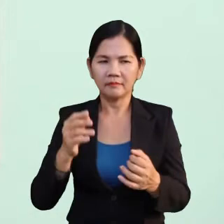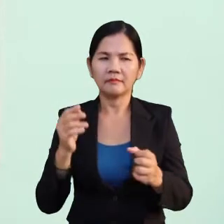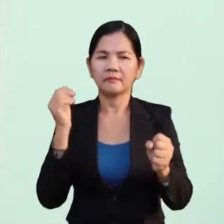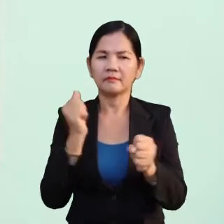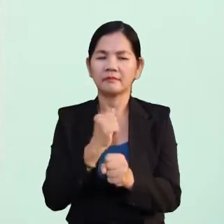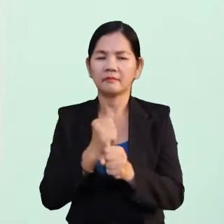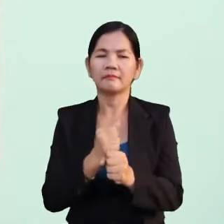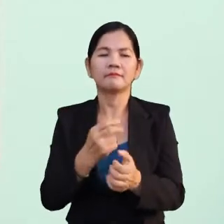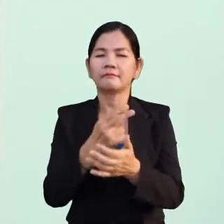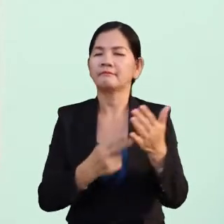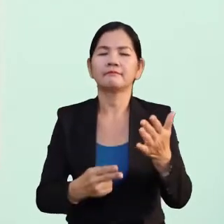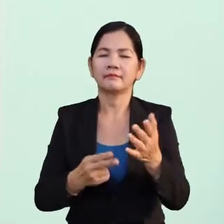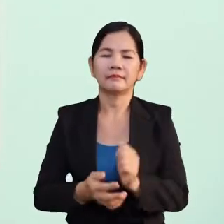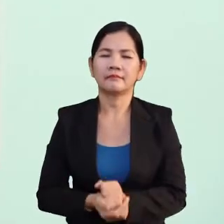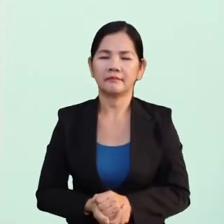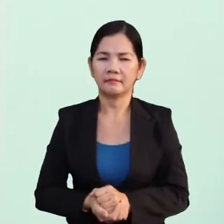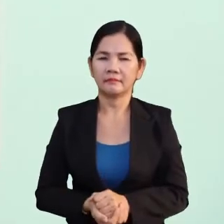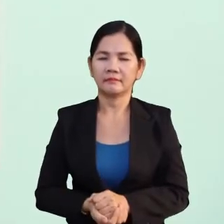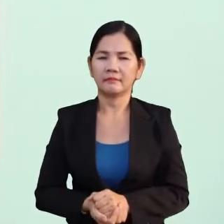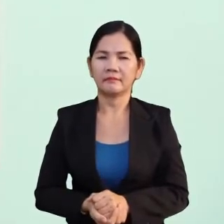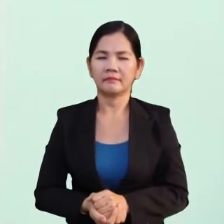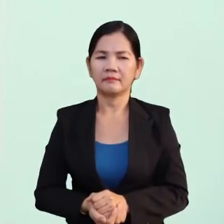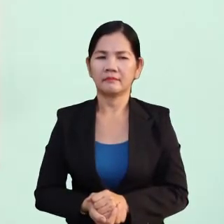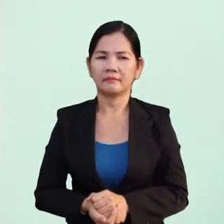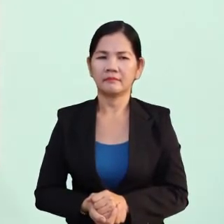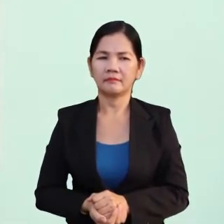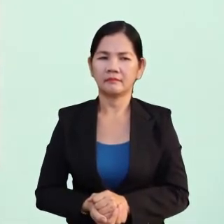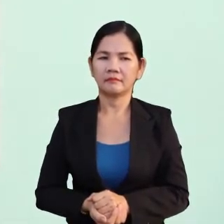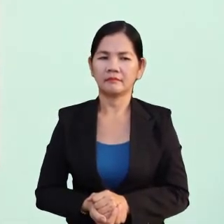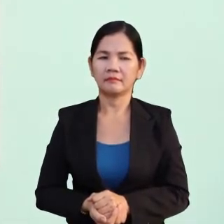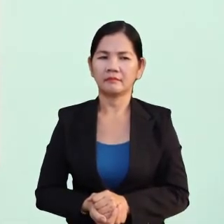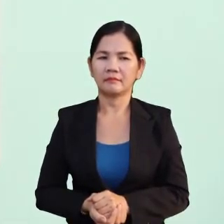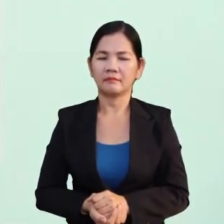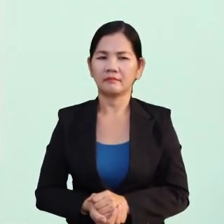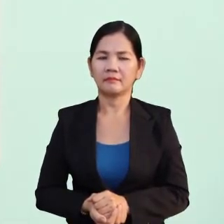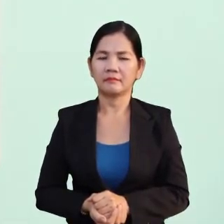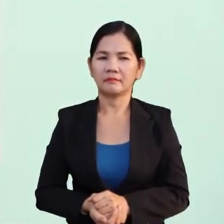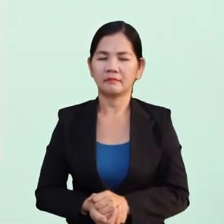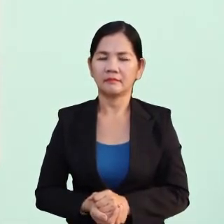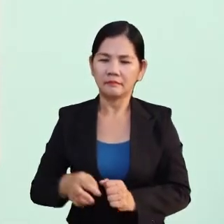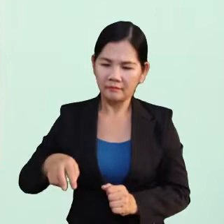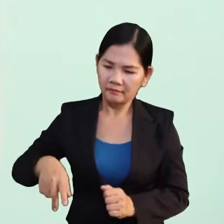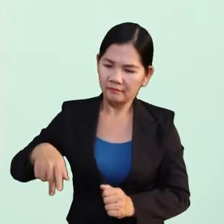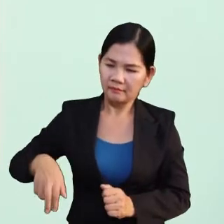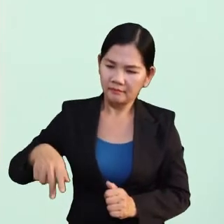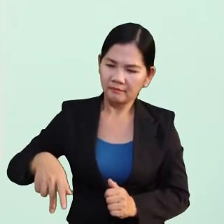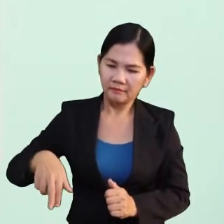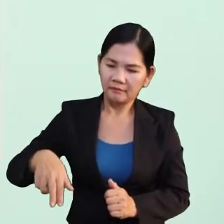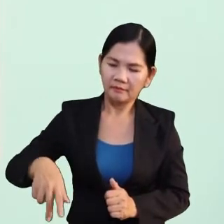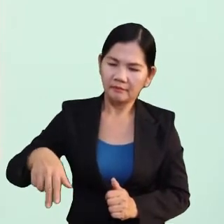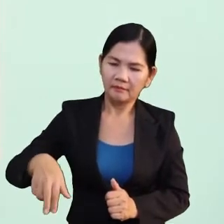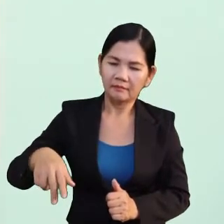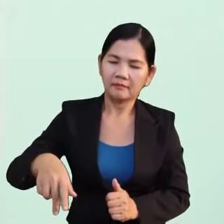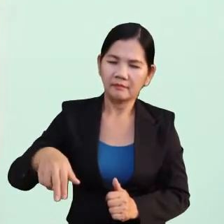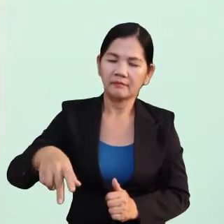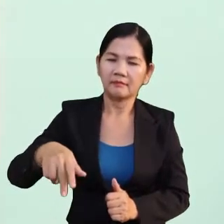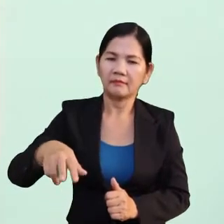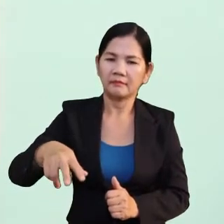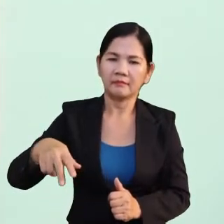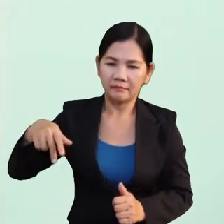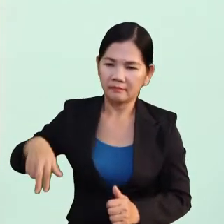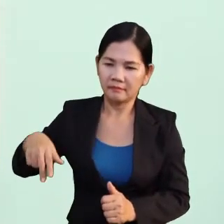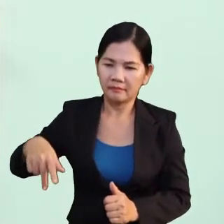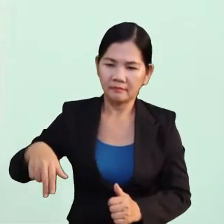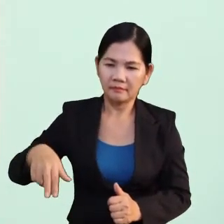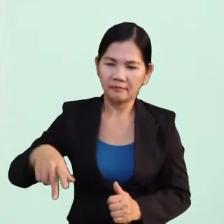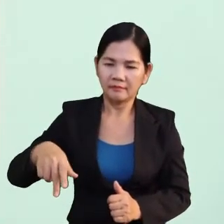អ្វីហ្នឹងចាគាត់កំពុងតែដើរចាគាត់កំពុងតែដើរកូនគិតមើ